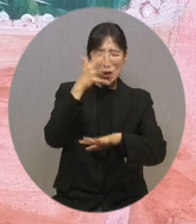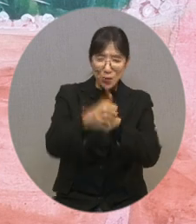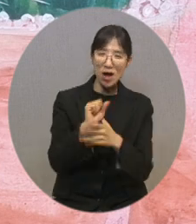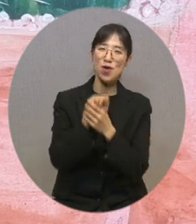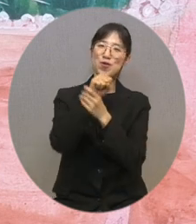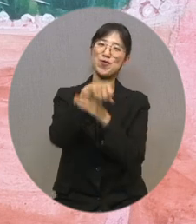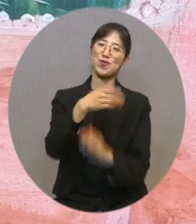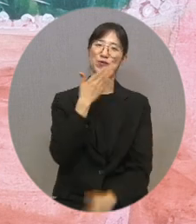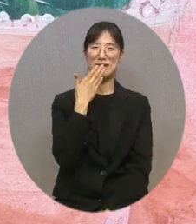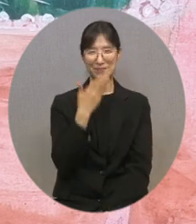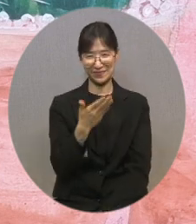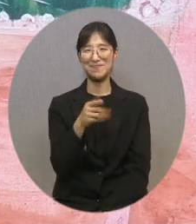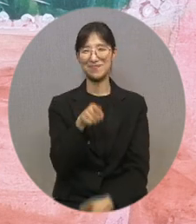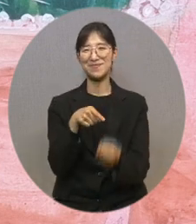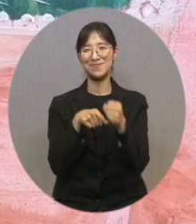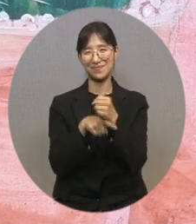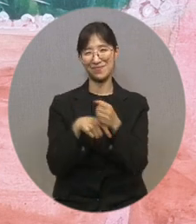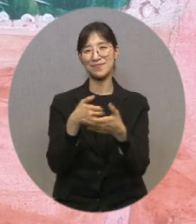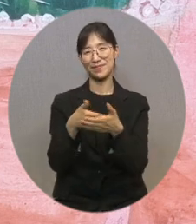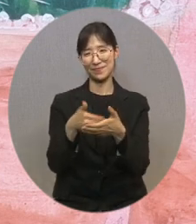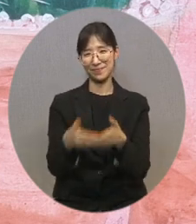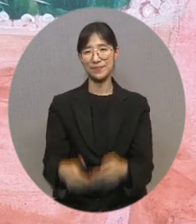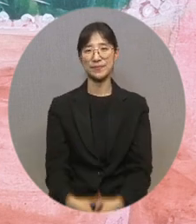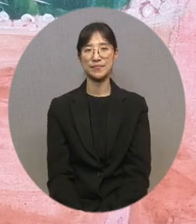맺자는 의미로 그렸습니다.